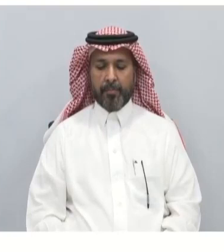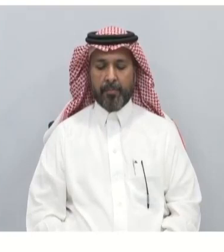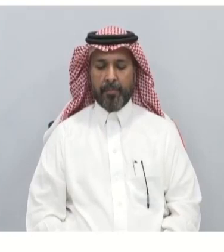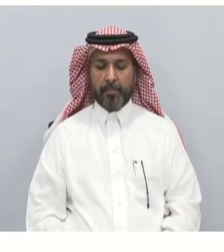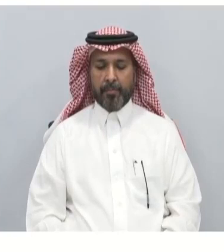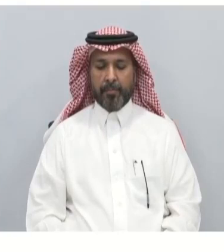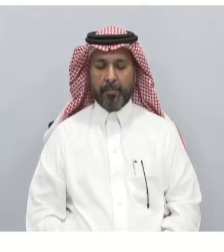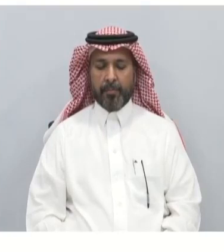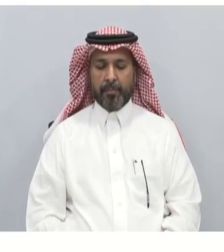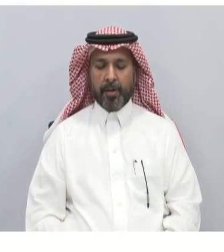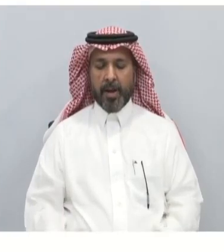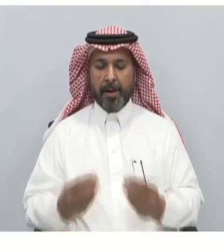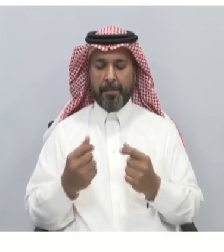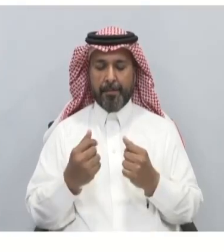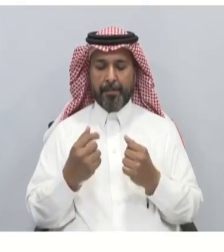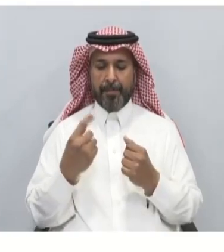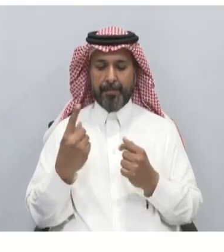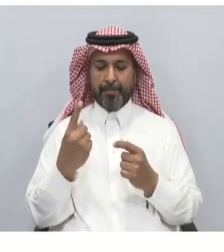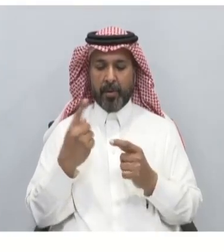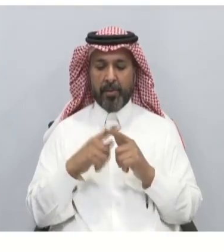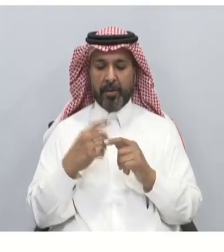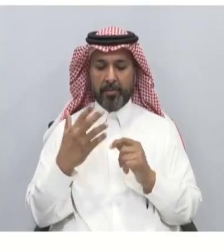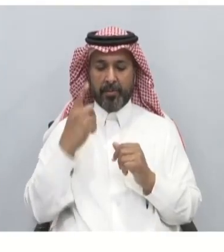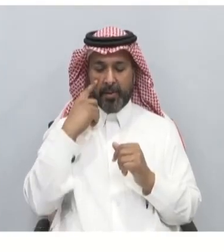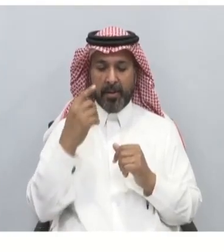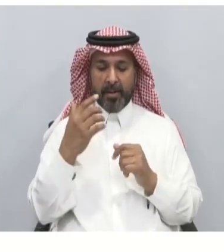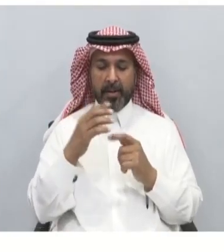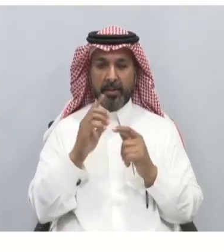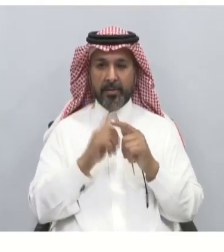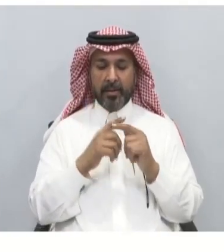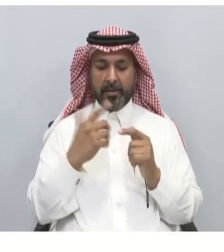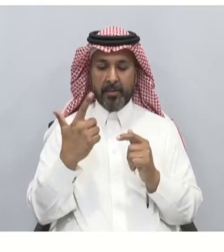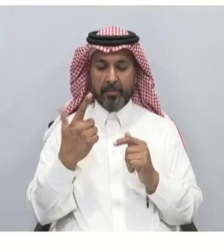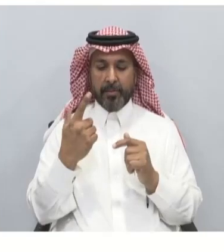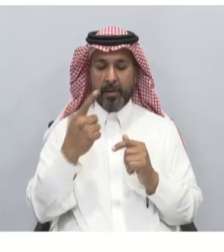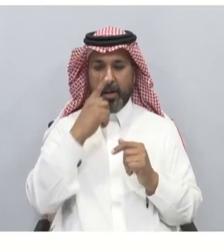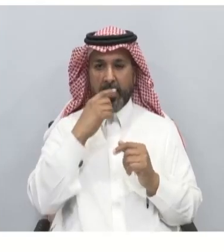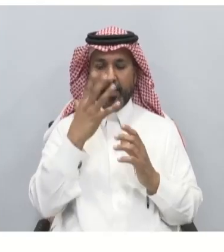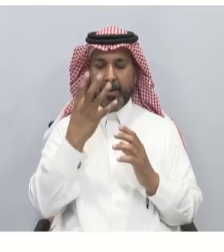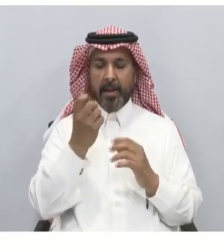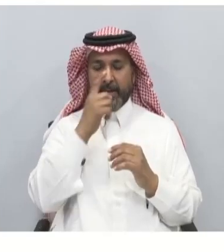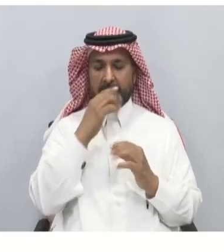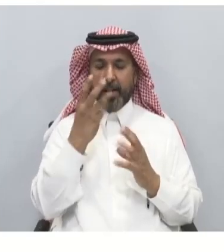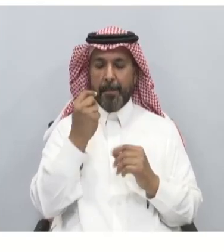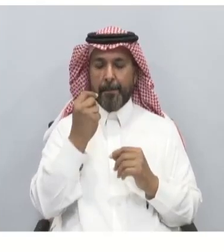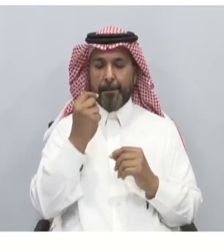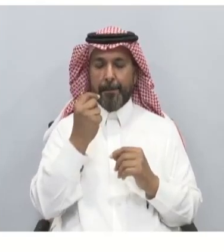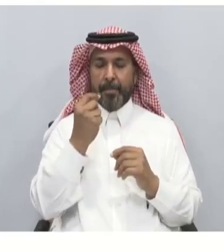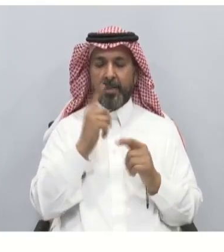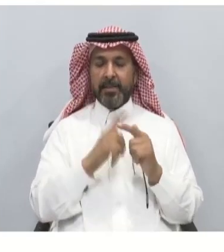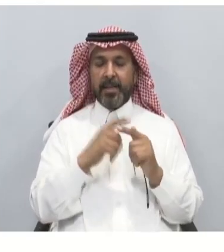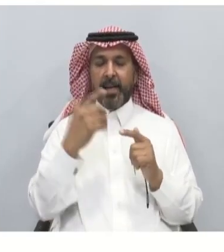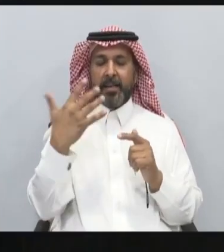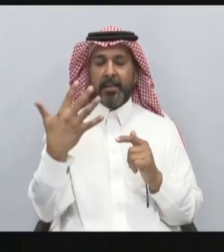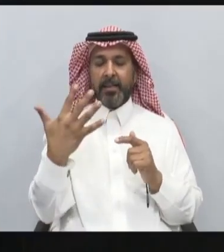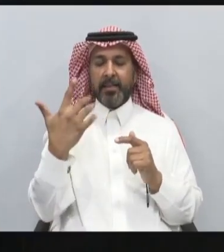الحد الاول في سالب 2 راح يعطيني سالب 2، هل عطاني 25؟ لا، ينقصنا كم عشان نحصل على 25؟ انا